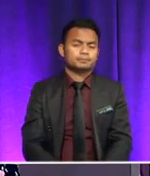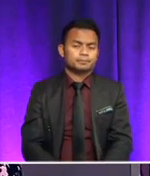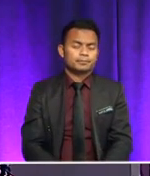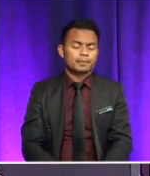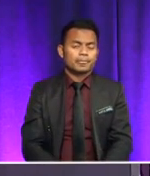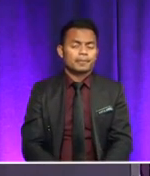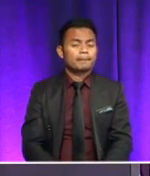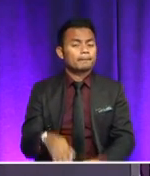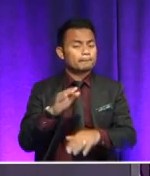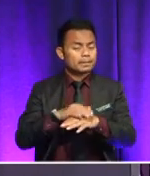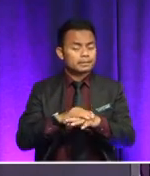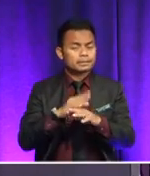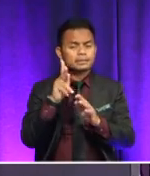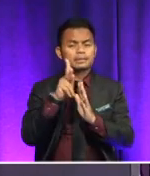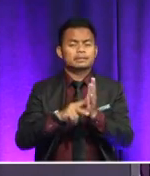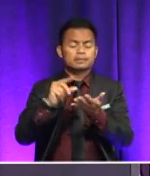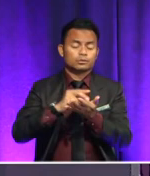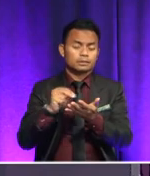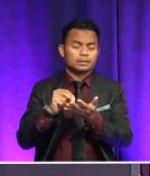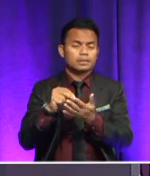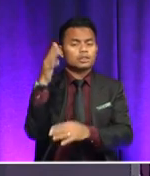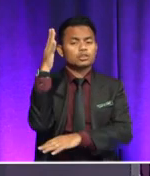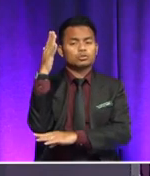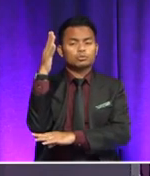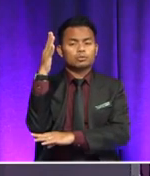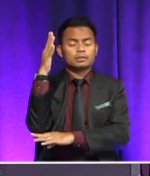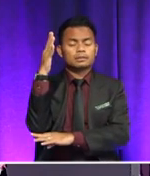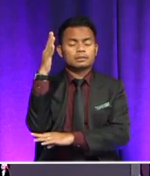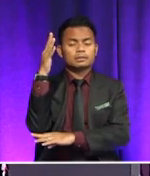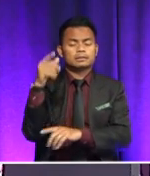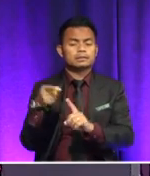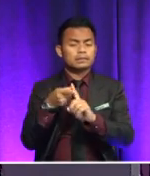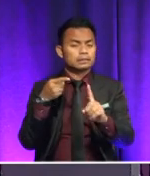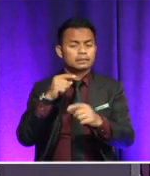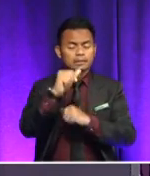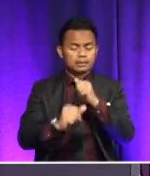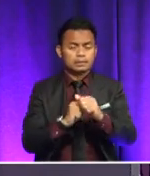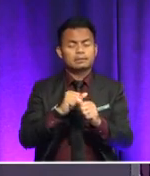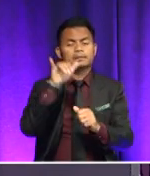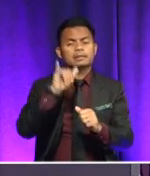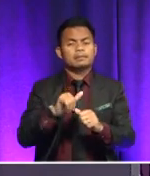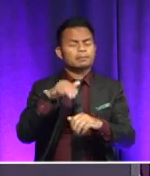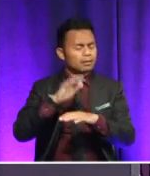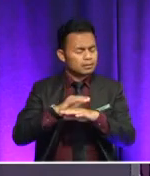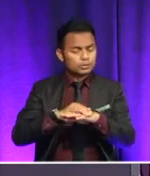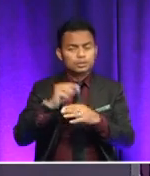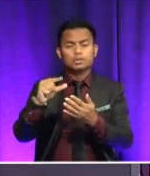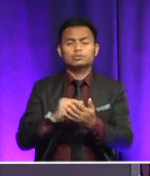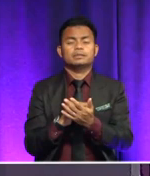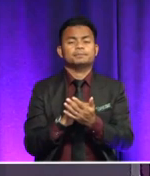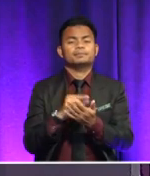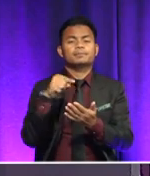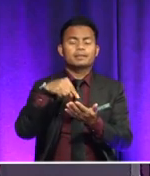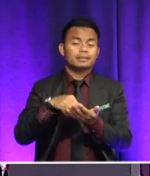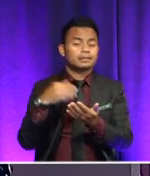banyak kegunaannya yaitu tumbuhan sumber daripada alam yang berbagai guna dan ini adalah proses penanaman